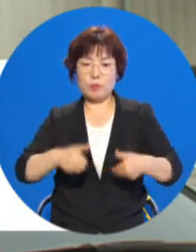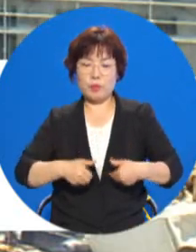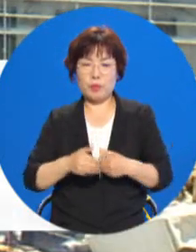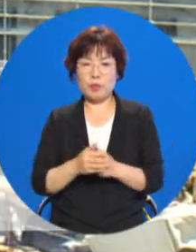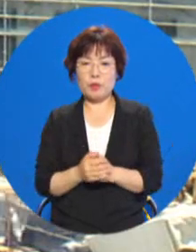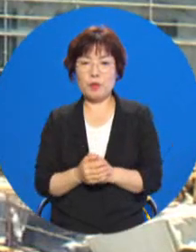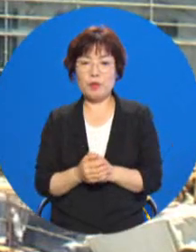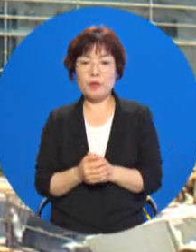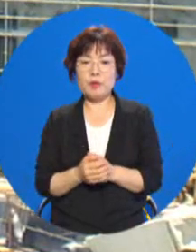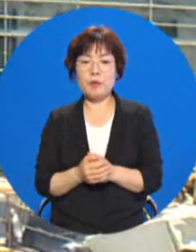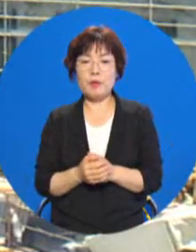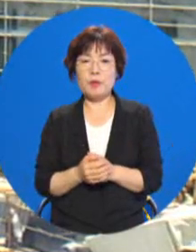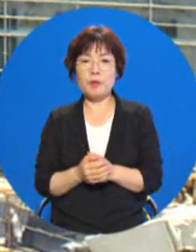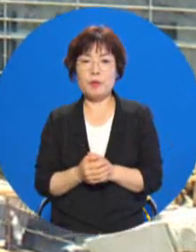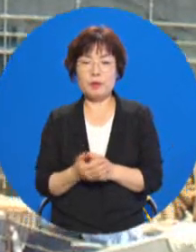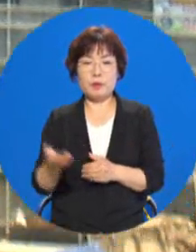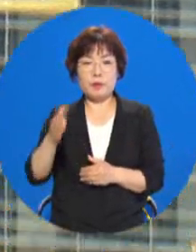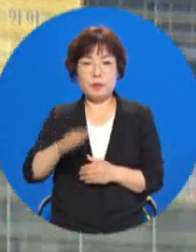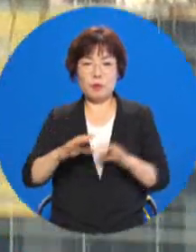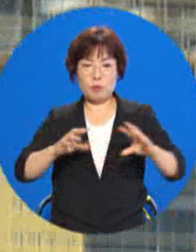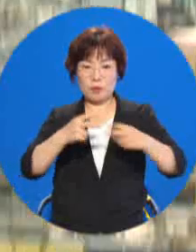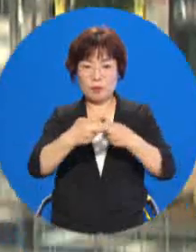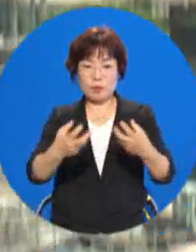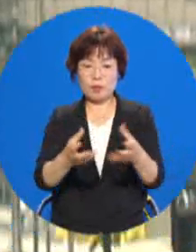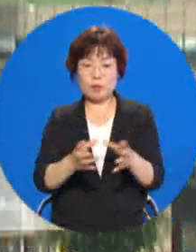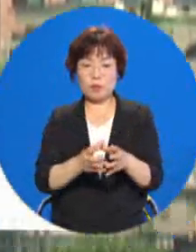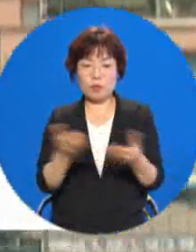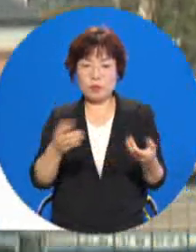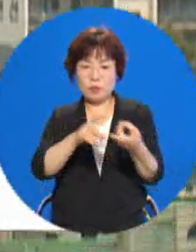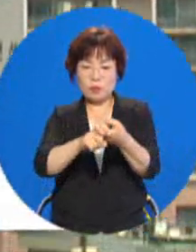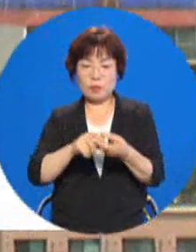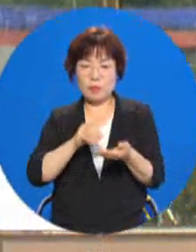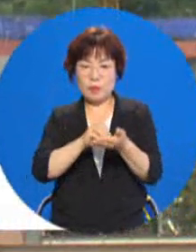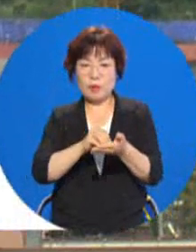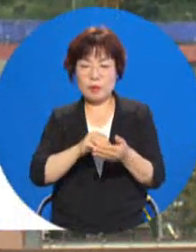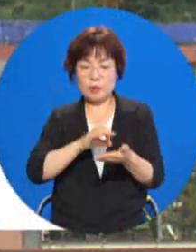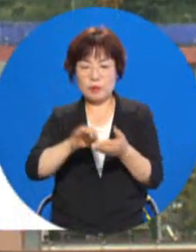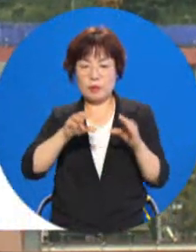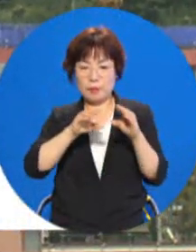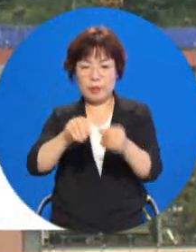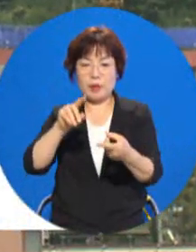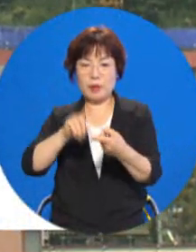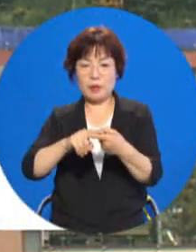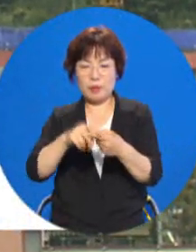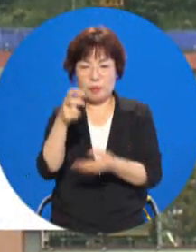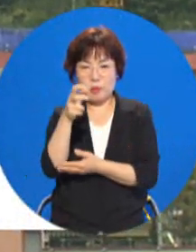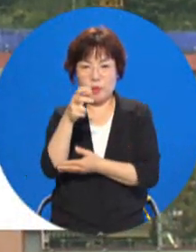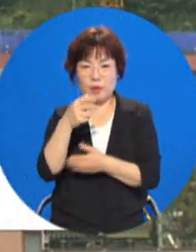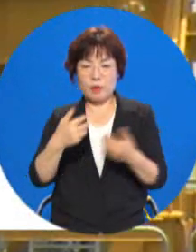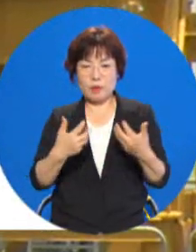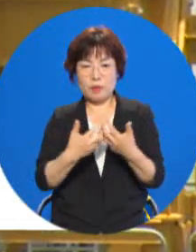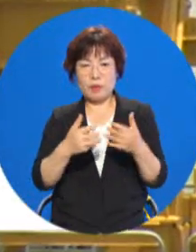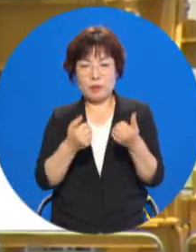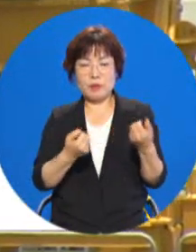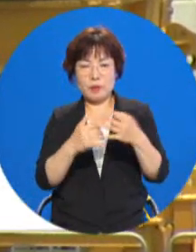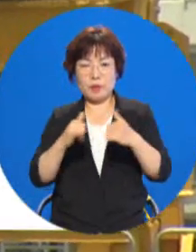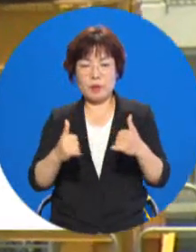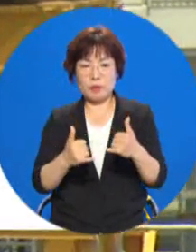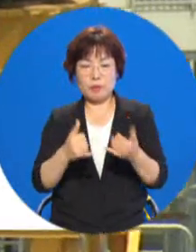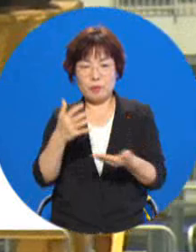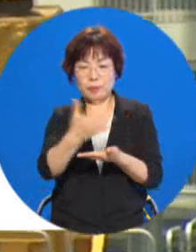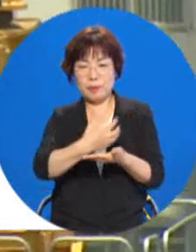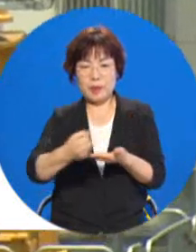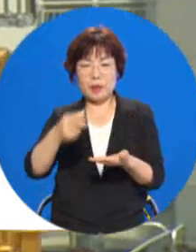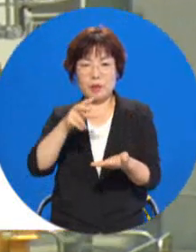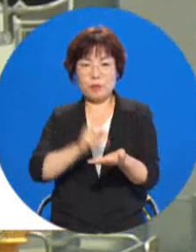되는데. 하지만 국토부는 노조가 내세운 사용 금지는 무인 타워 크레인 조종사들의 일자리를 뺏는